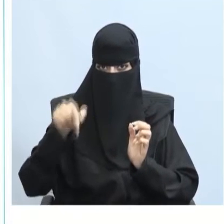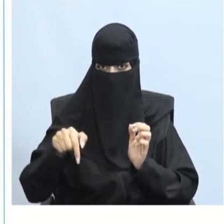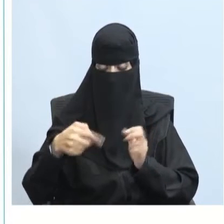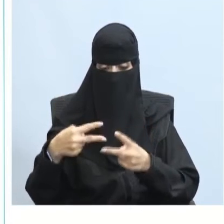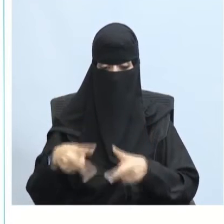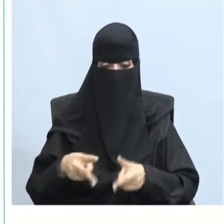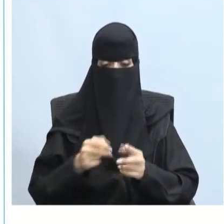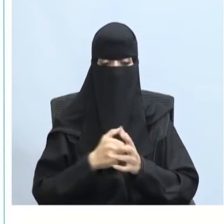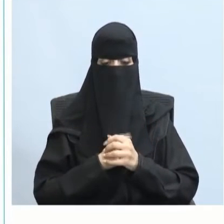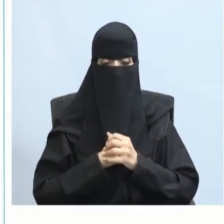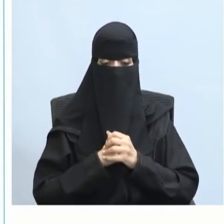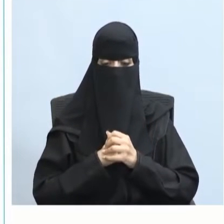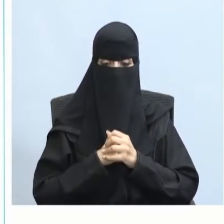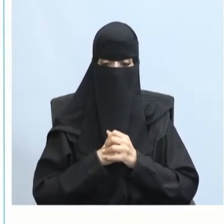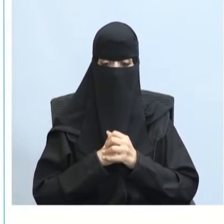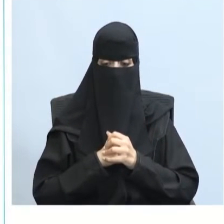موافق